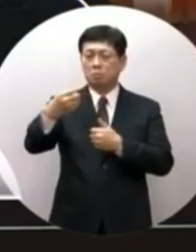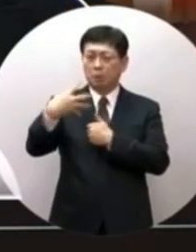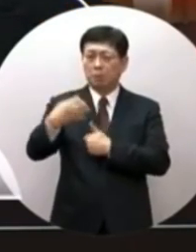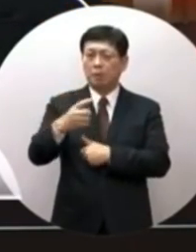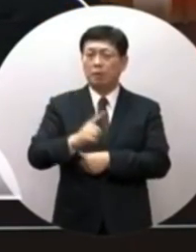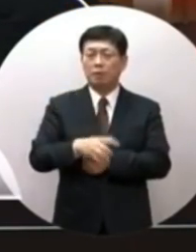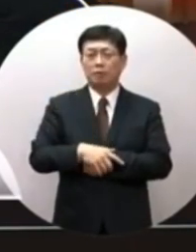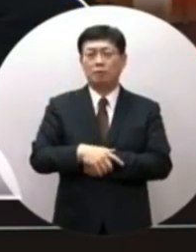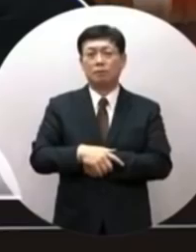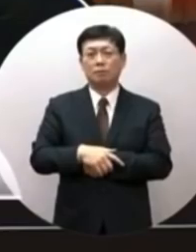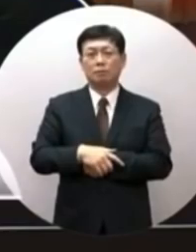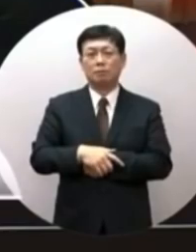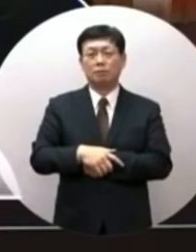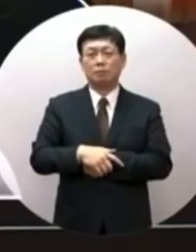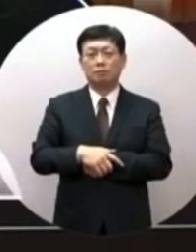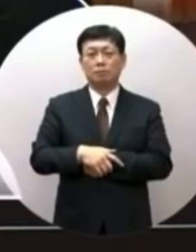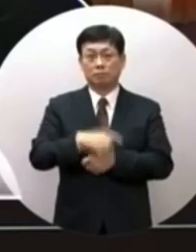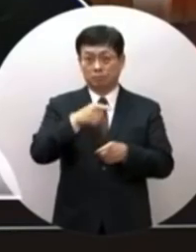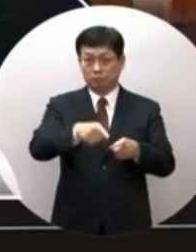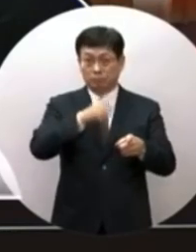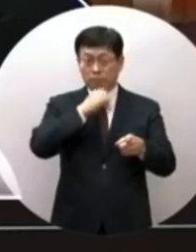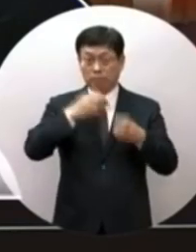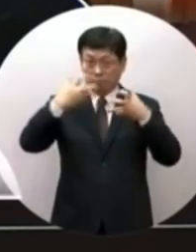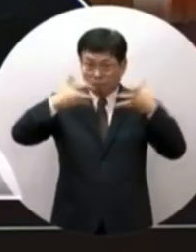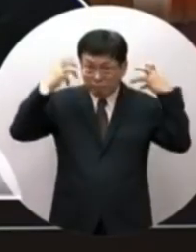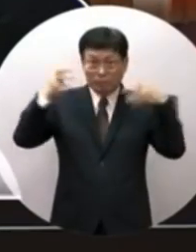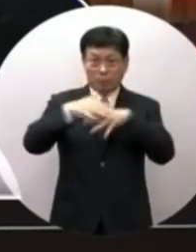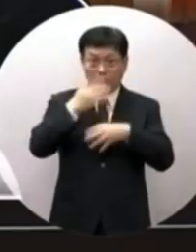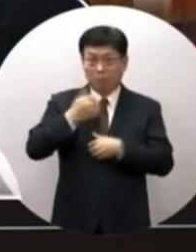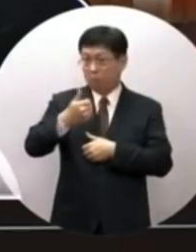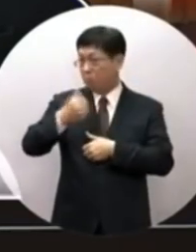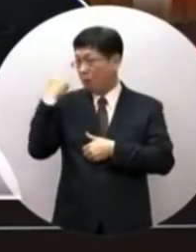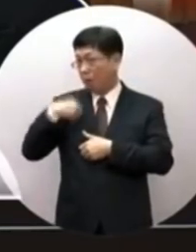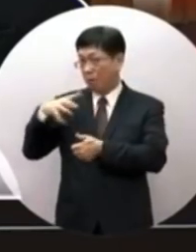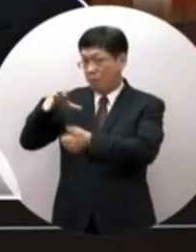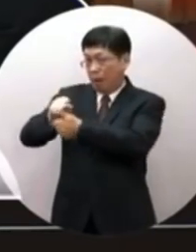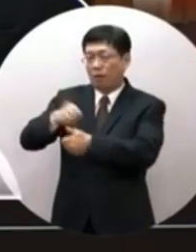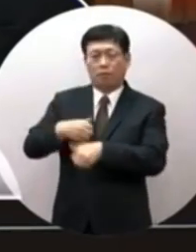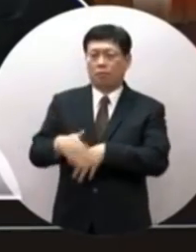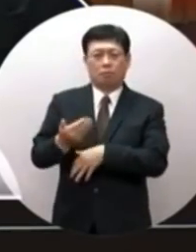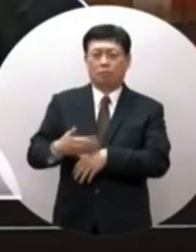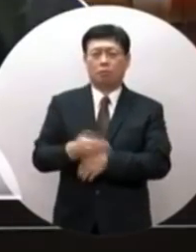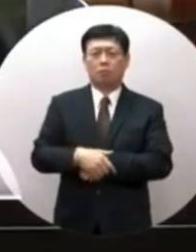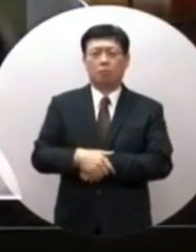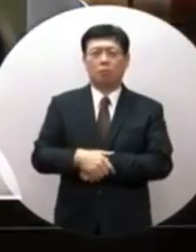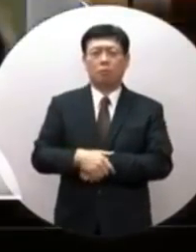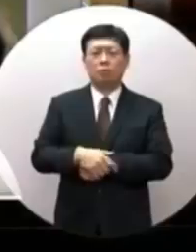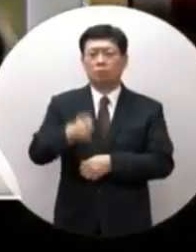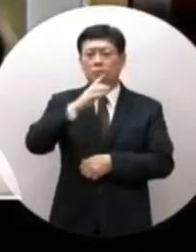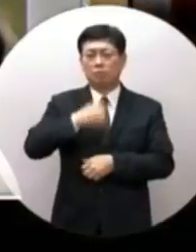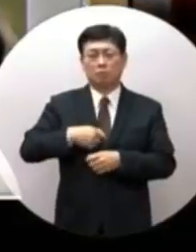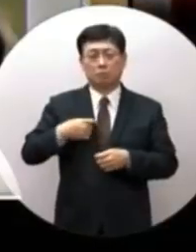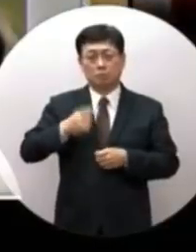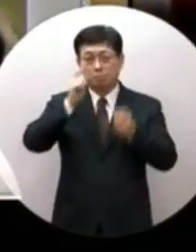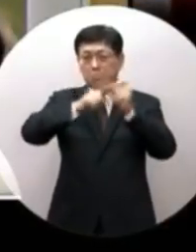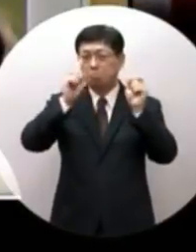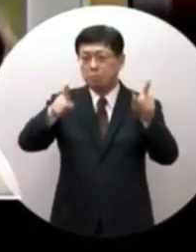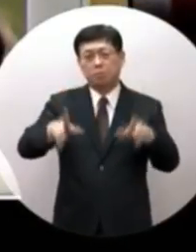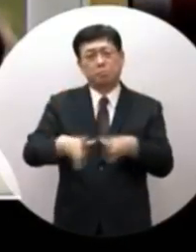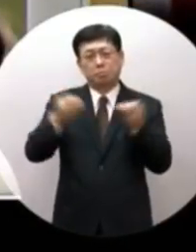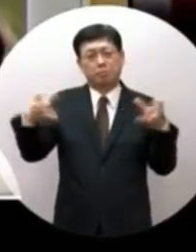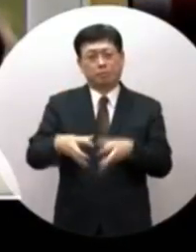话：狮子永远不会回头舔狗屁。道不同，不相为